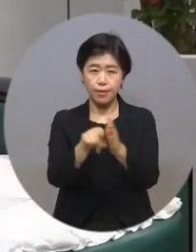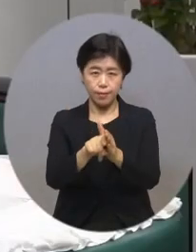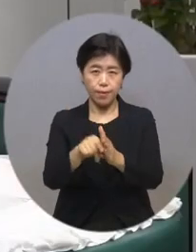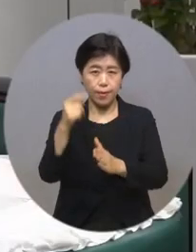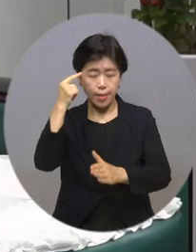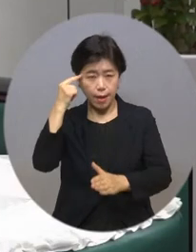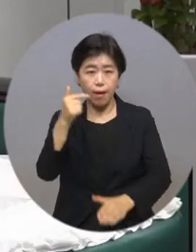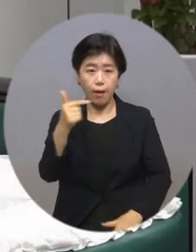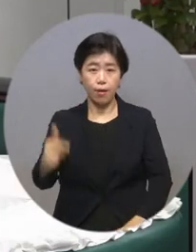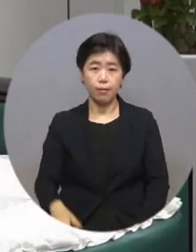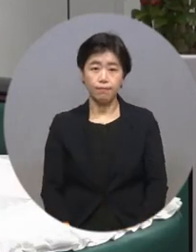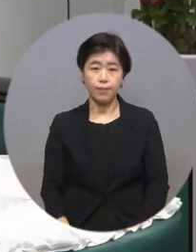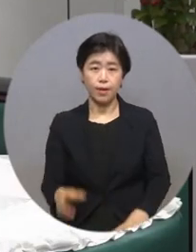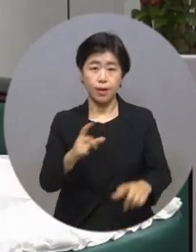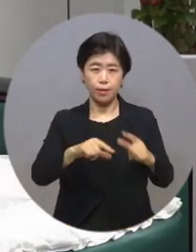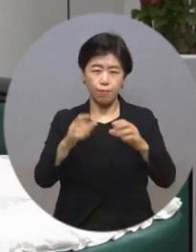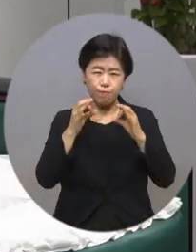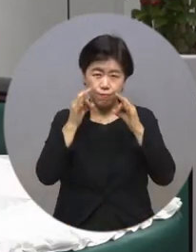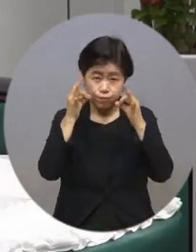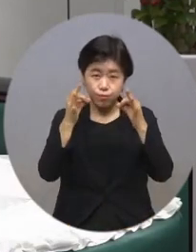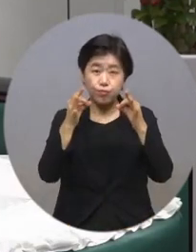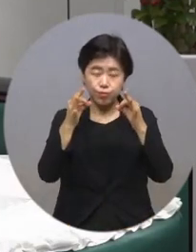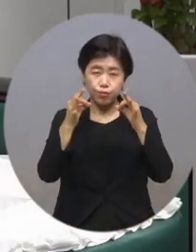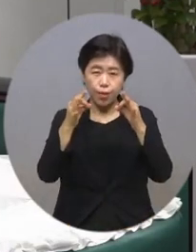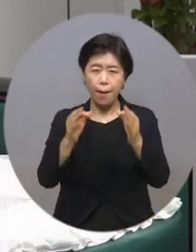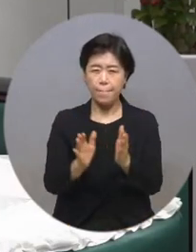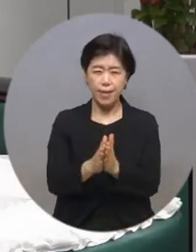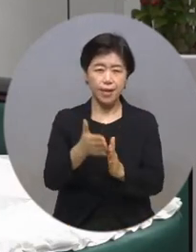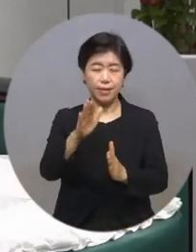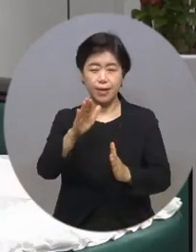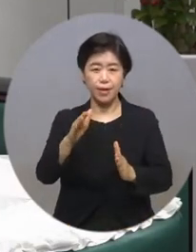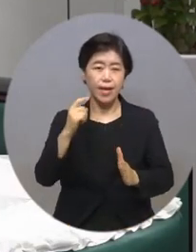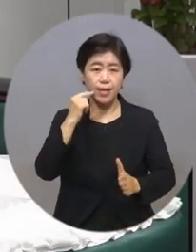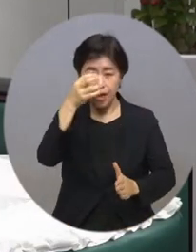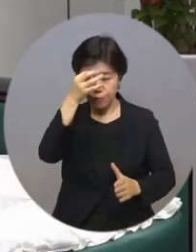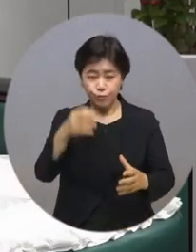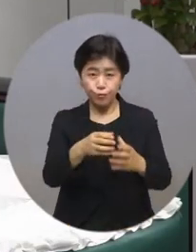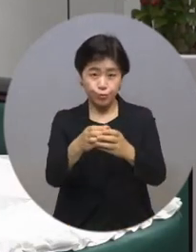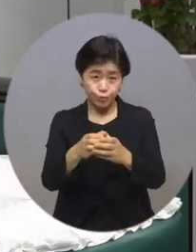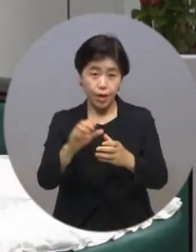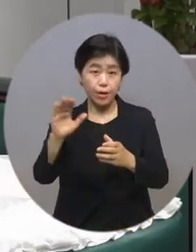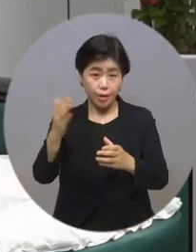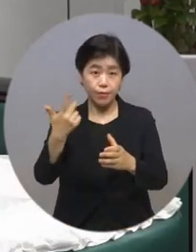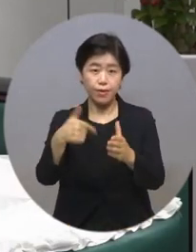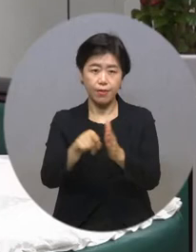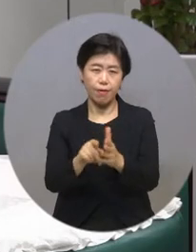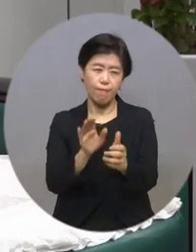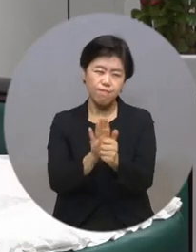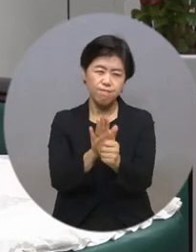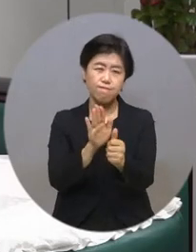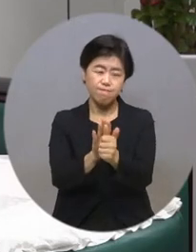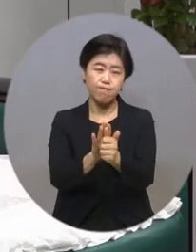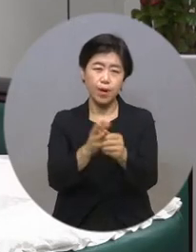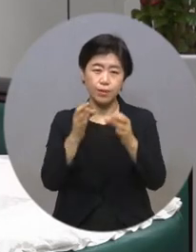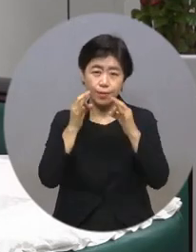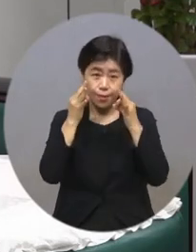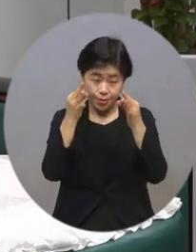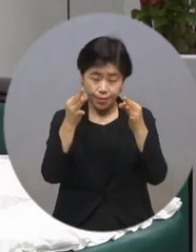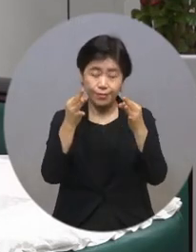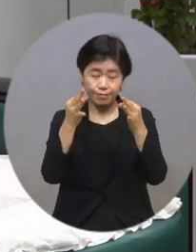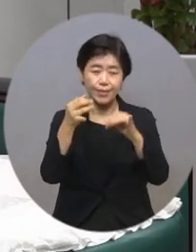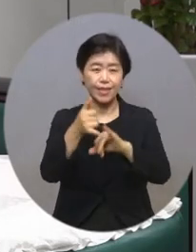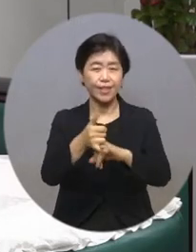더 노력해서 의정부 이청이 빛나는 그런 이청이 될 수 있게끔 뒤에서 많은